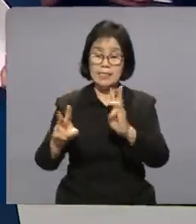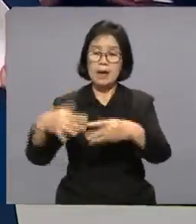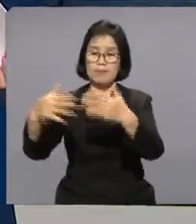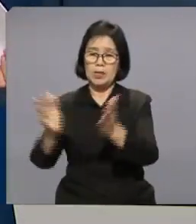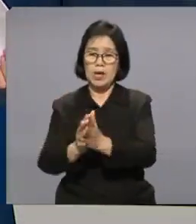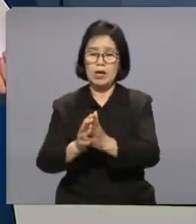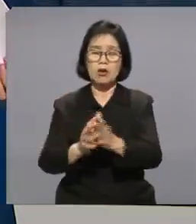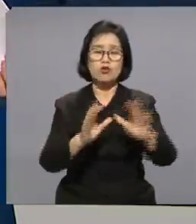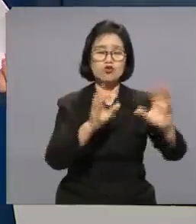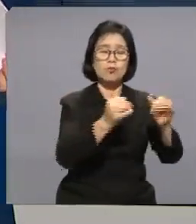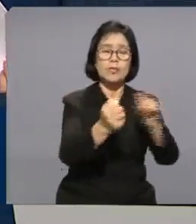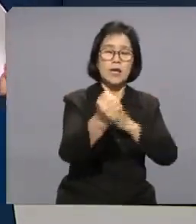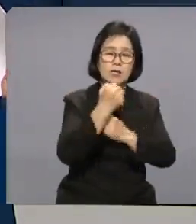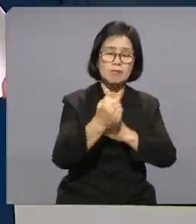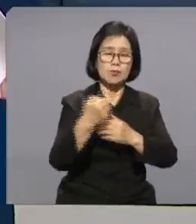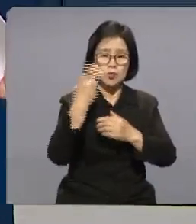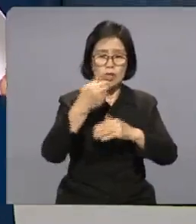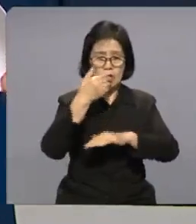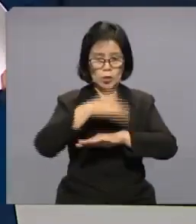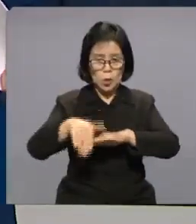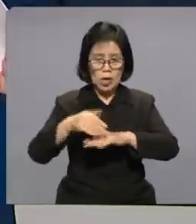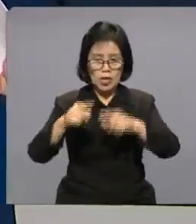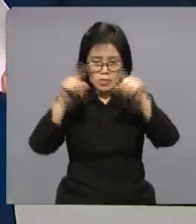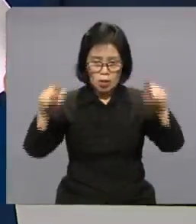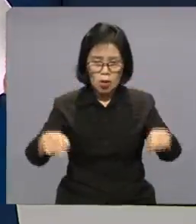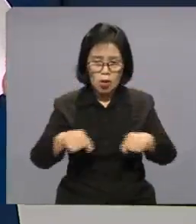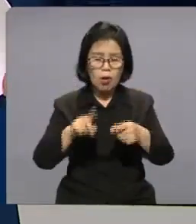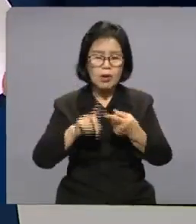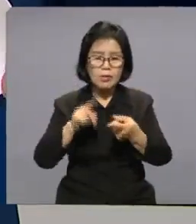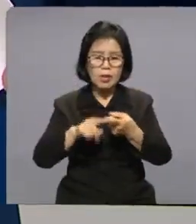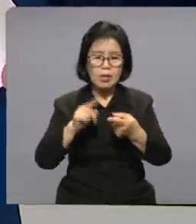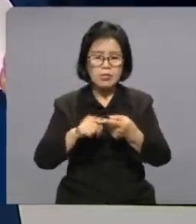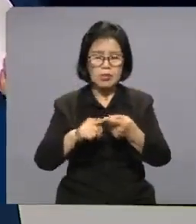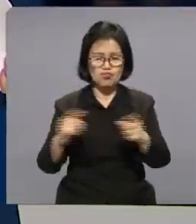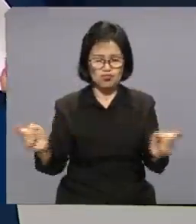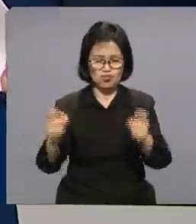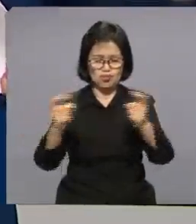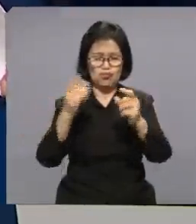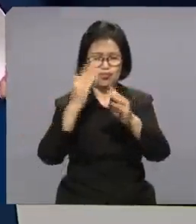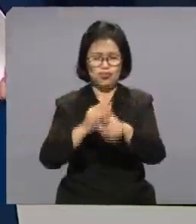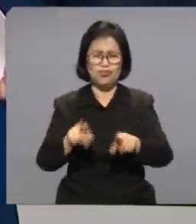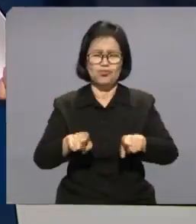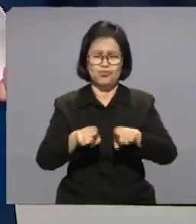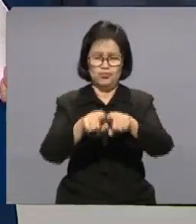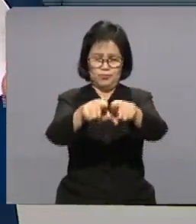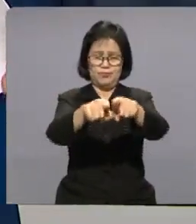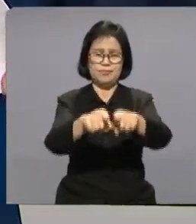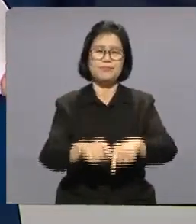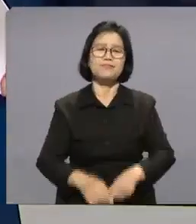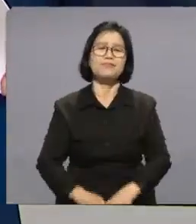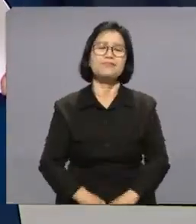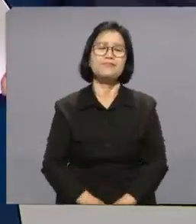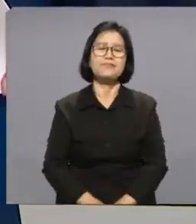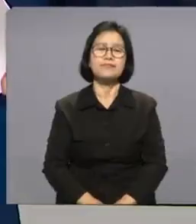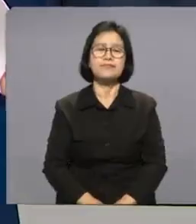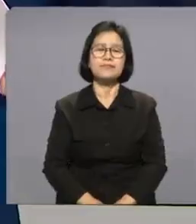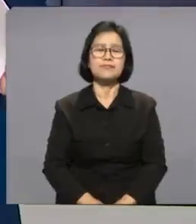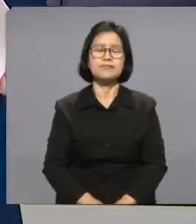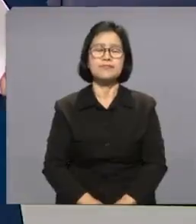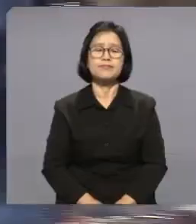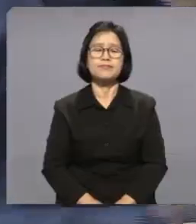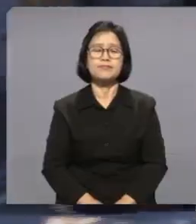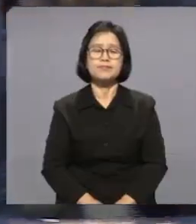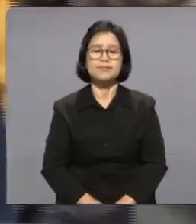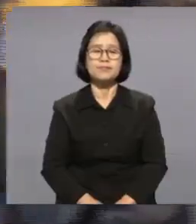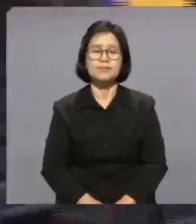국민의힘이 조사 계획서 처리를 놓고 치열한 수싸움을 벌이면서 평행선을 이어갔습니다. 김민주 기자입니다.